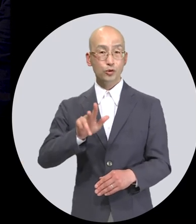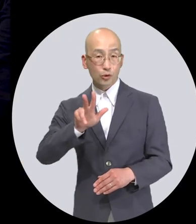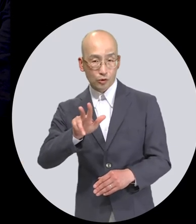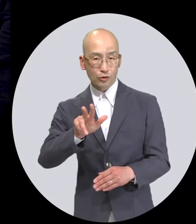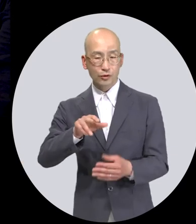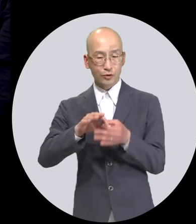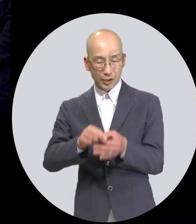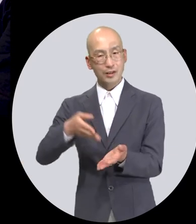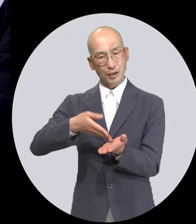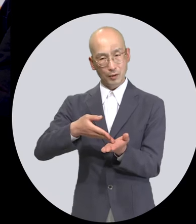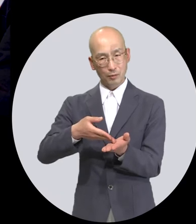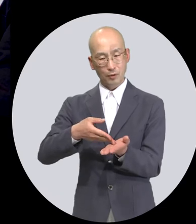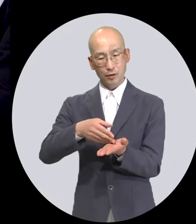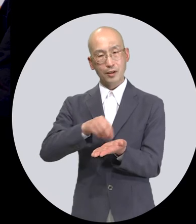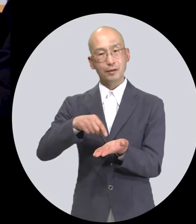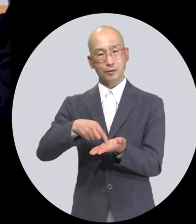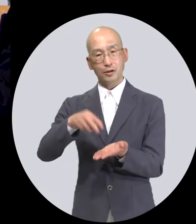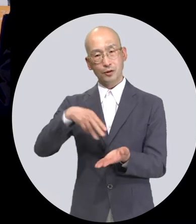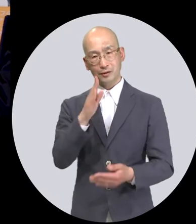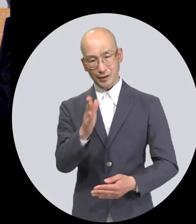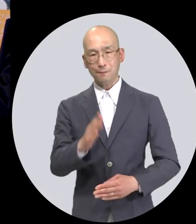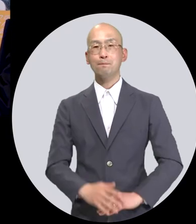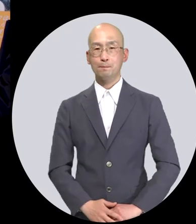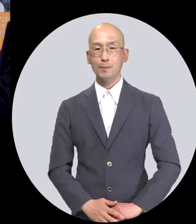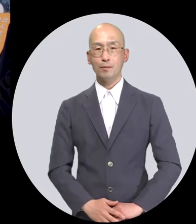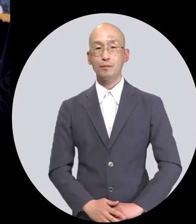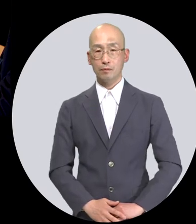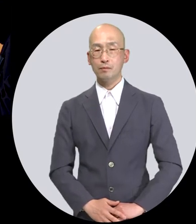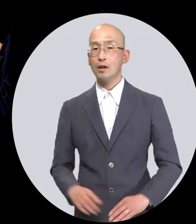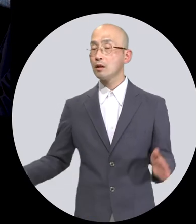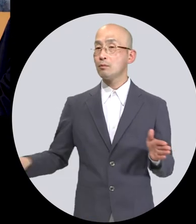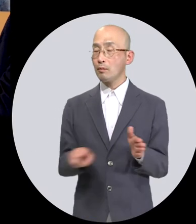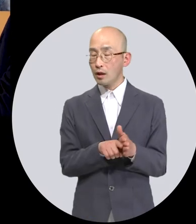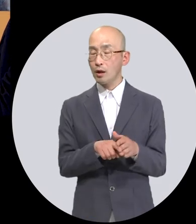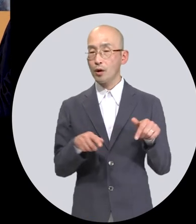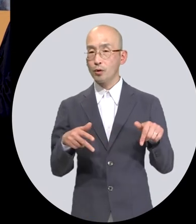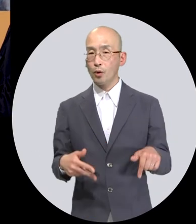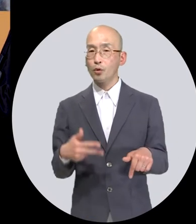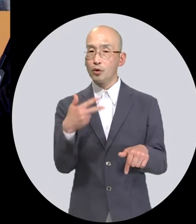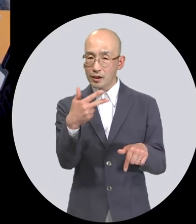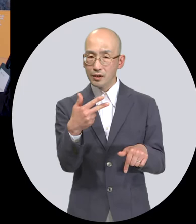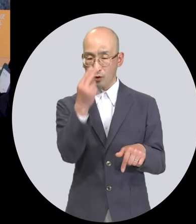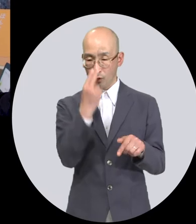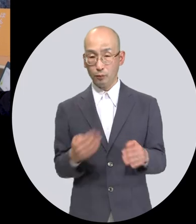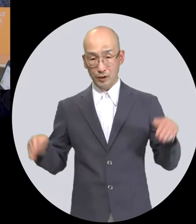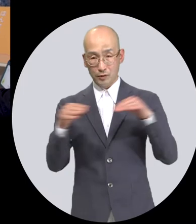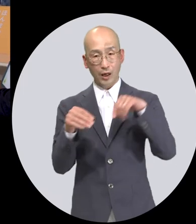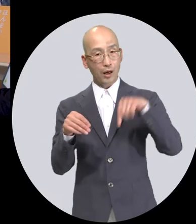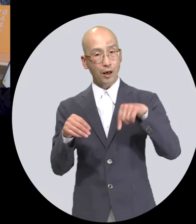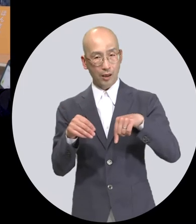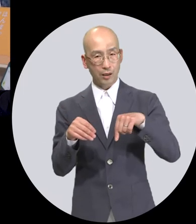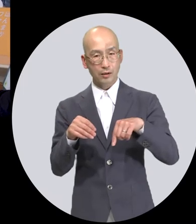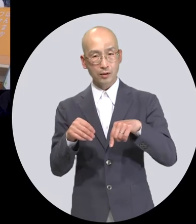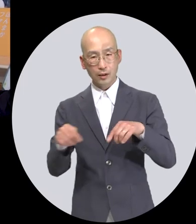ツールについての説明も書いてあるので、ぜひ見てほしいですね。あと今までこの京都市京